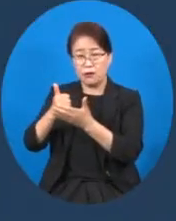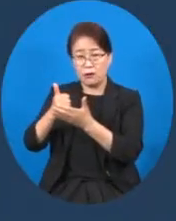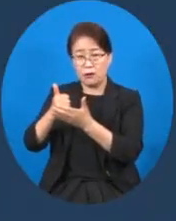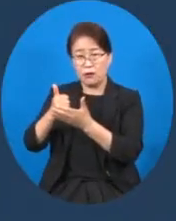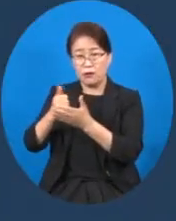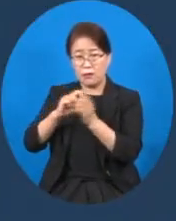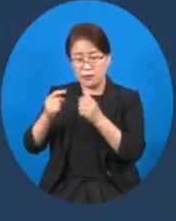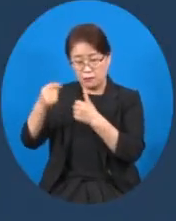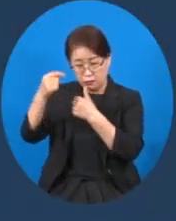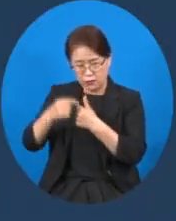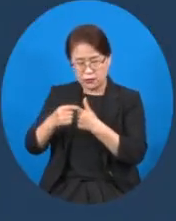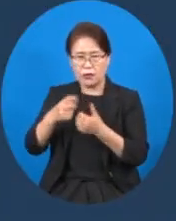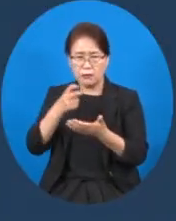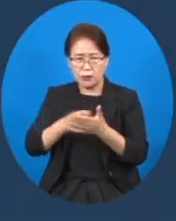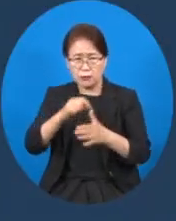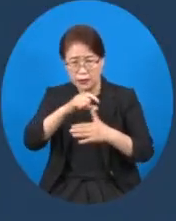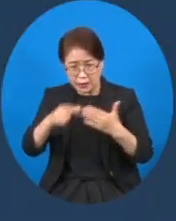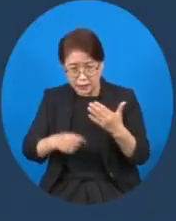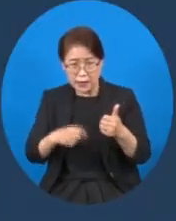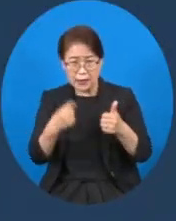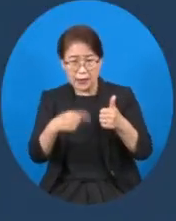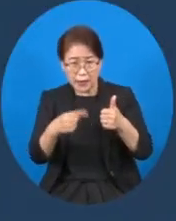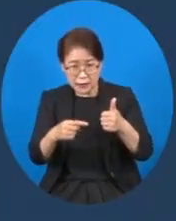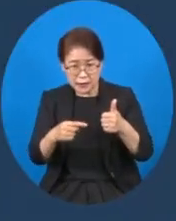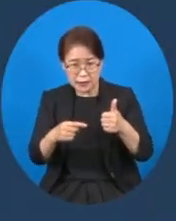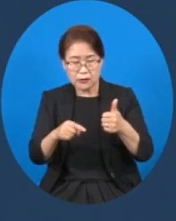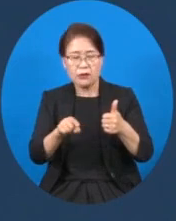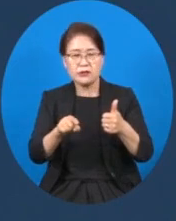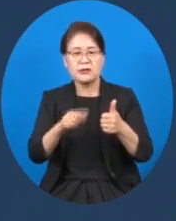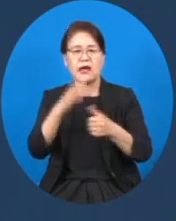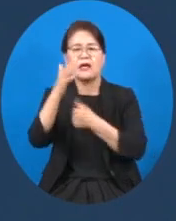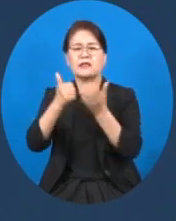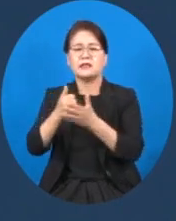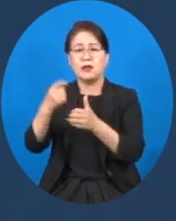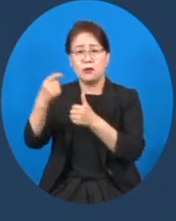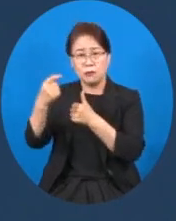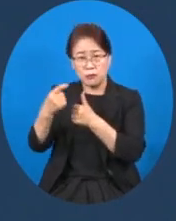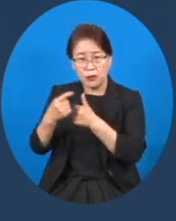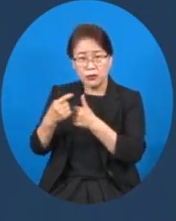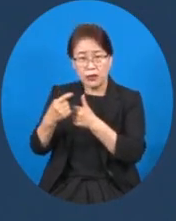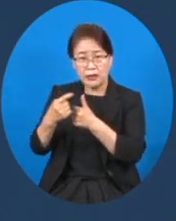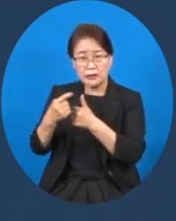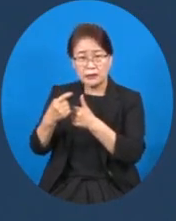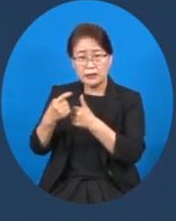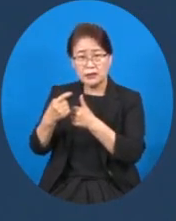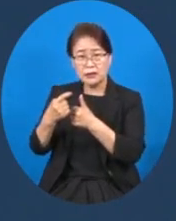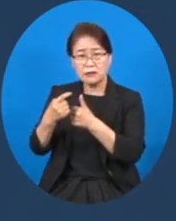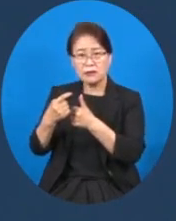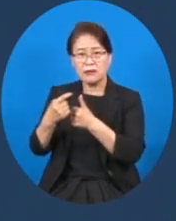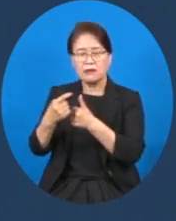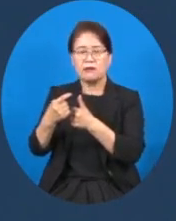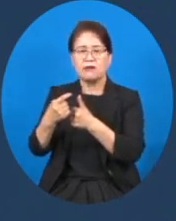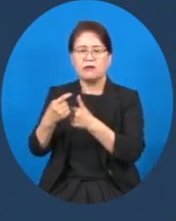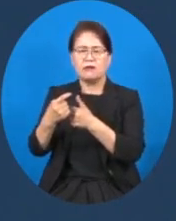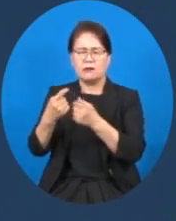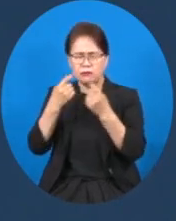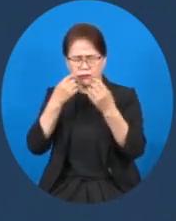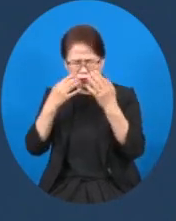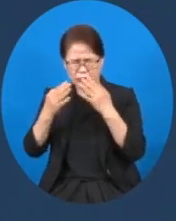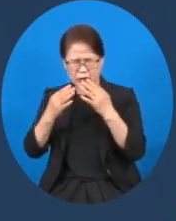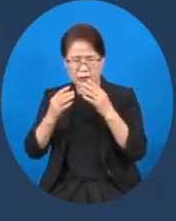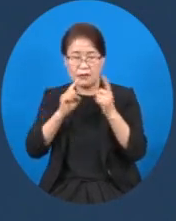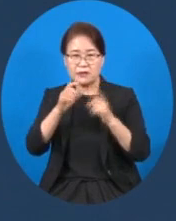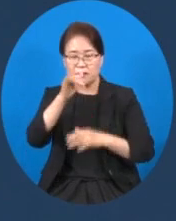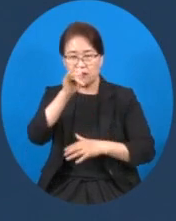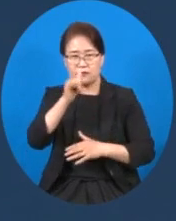명령과 규례와 법도를 가르치는 것은 하나님께서 명하신 하나님의 명령이라고 분명히 말씀하고